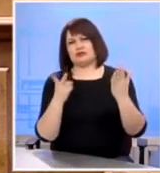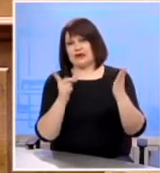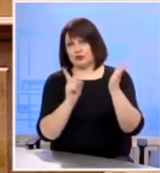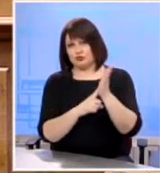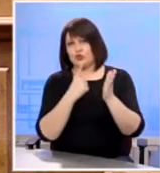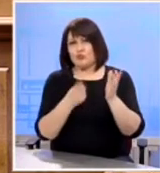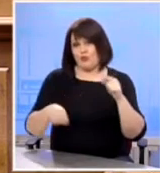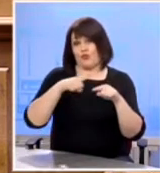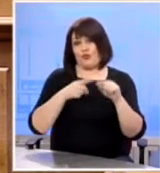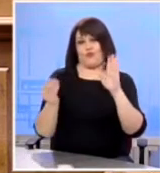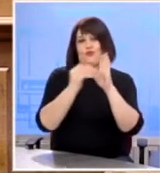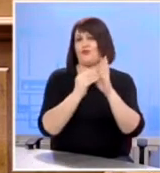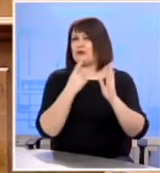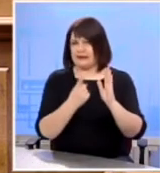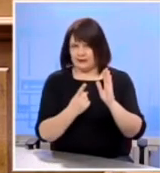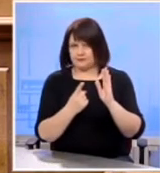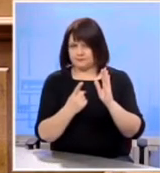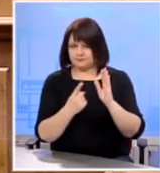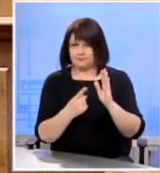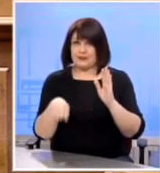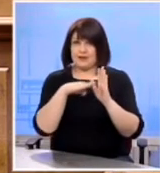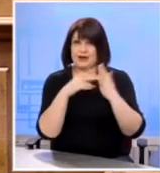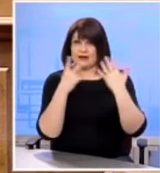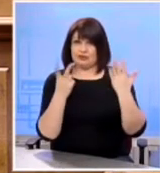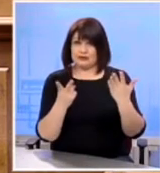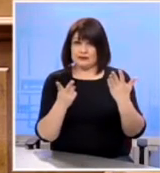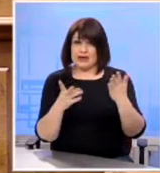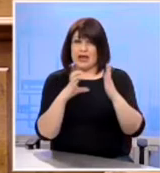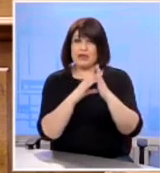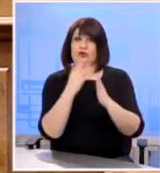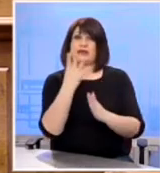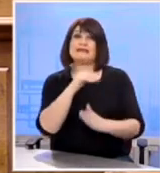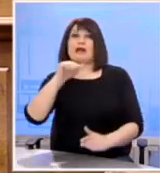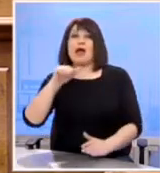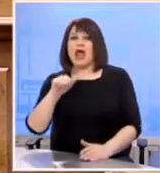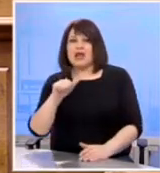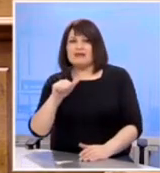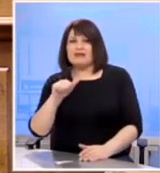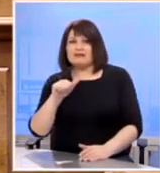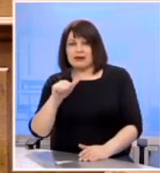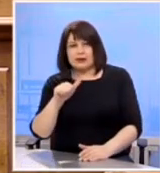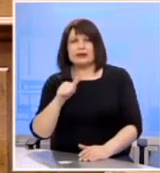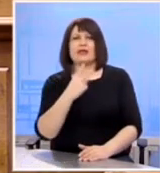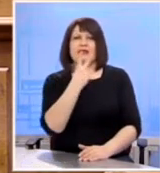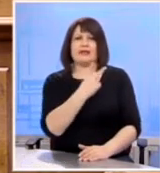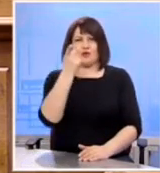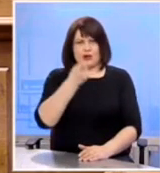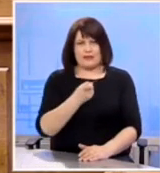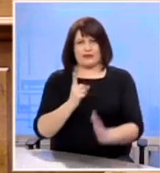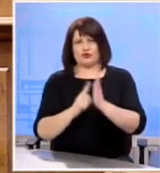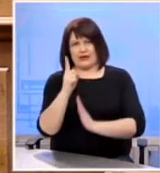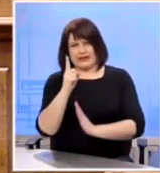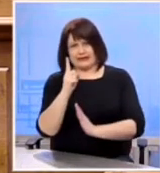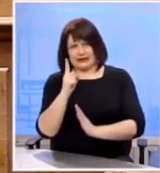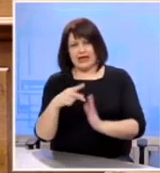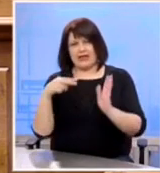το εξής εδάφιο. Η παράγραφος 7 του άρθρου 4α της υπαριθμών 2 κάθετος 11 έκτου